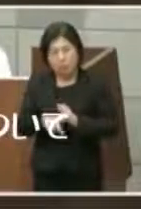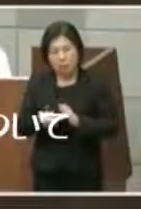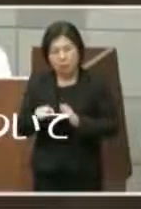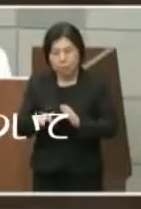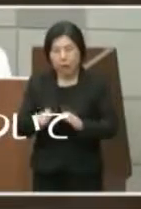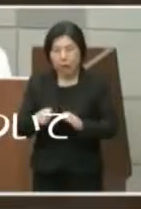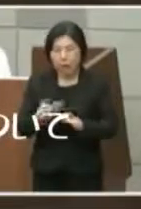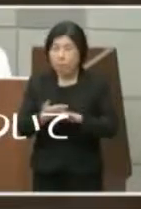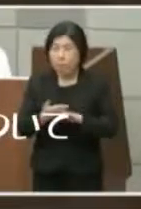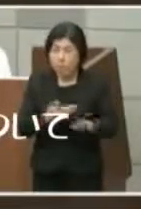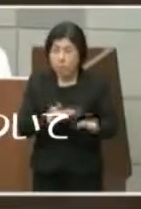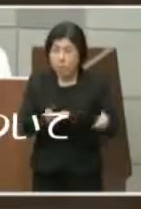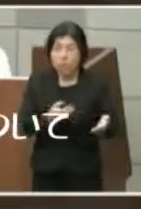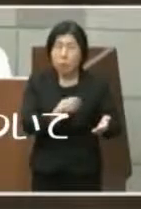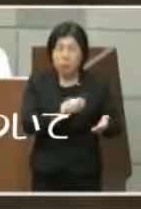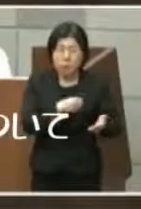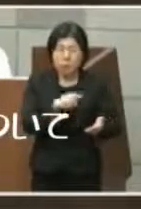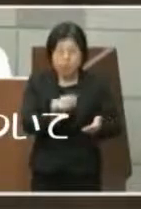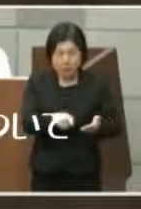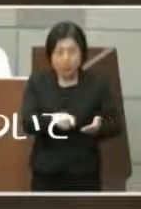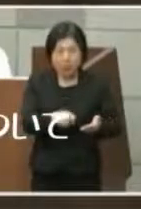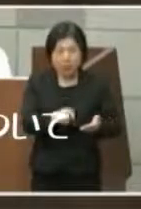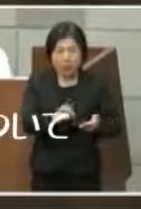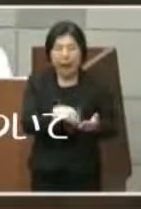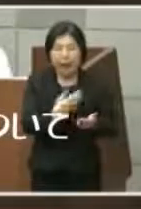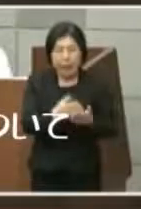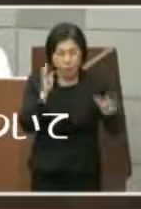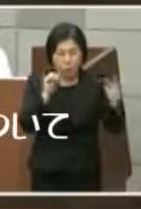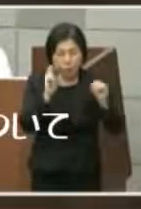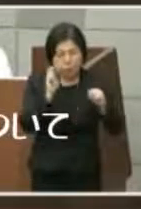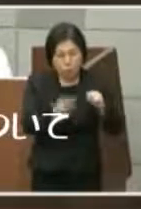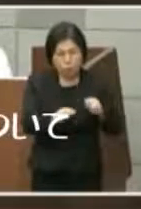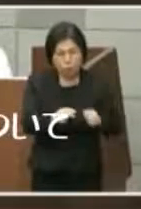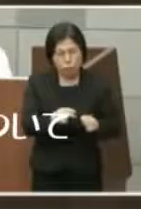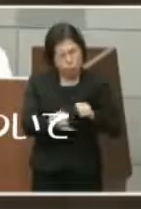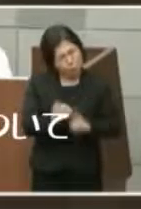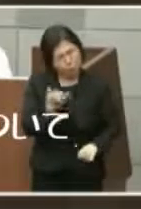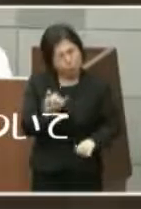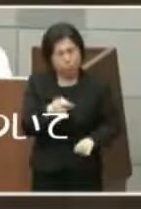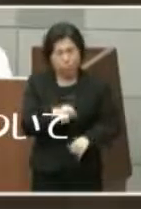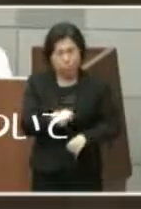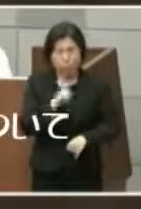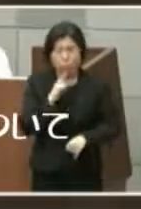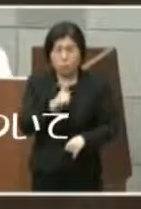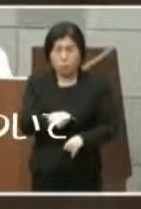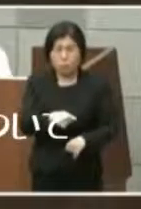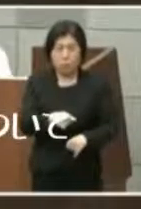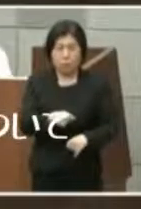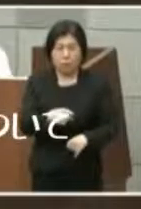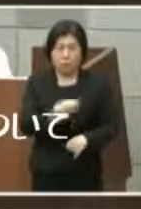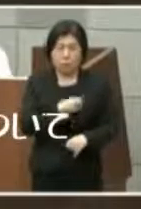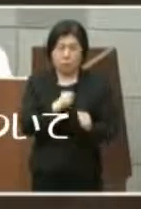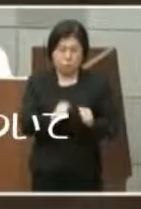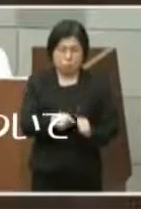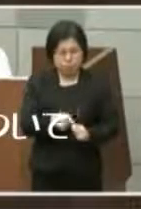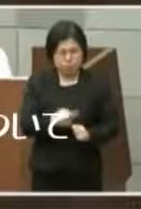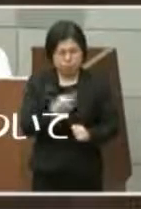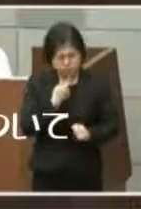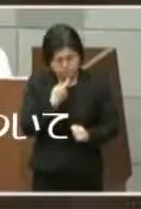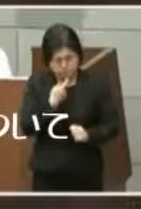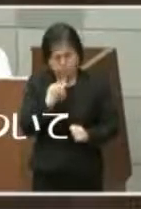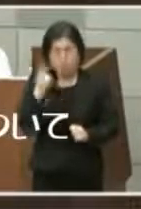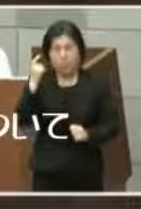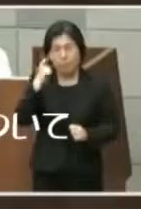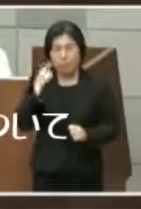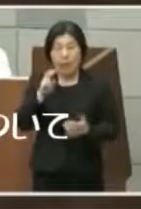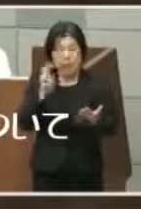見ることは違法と言い切った委員もありましたが、果たしてそうなんでしょうか。私は見ることが